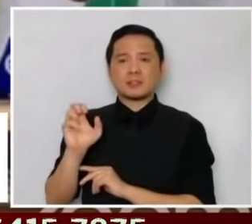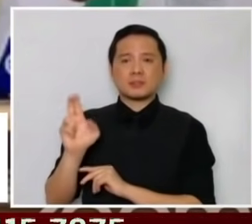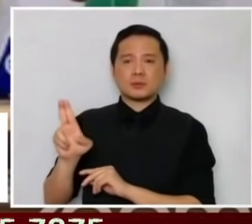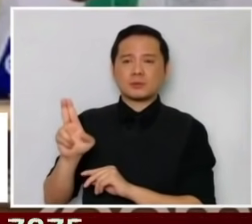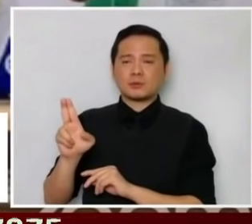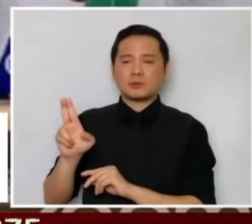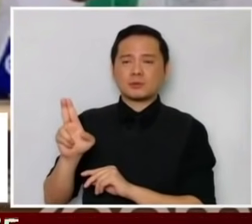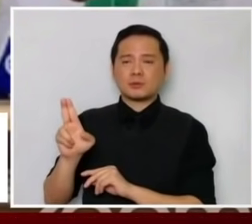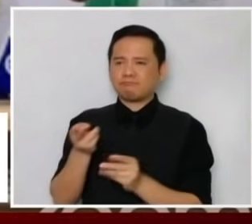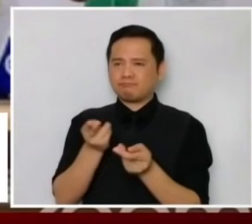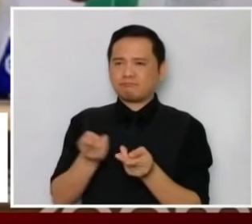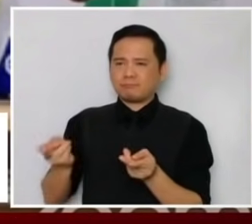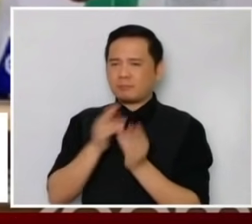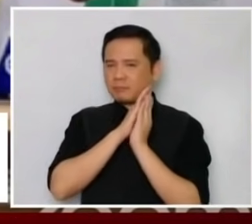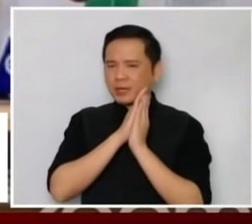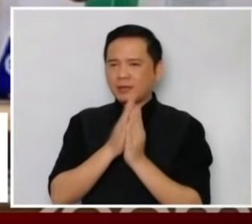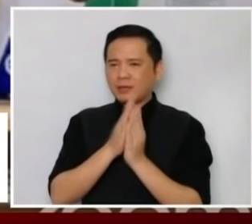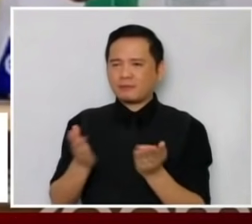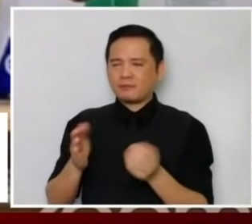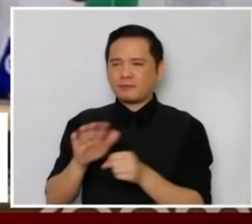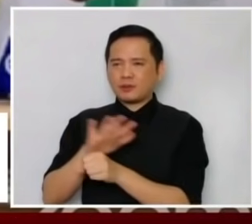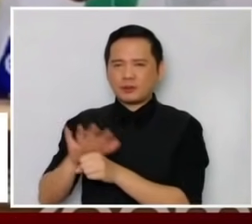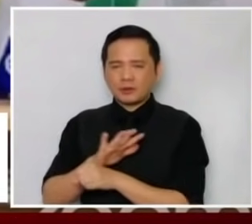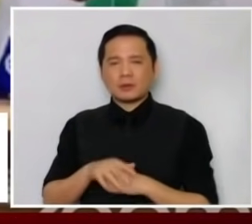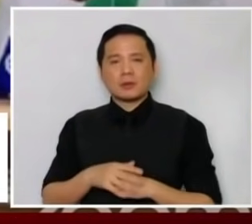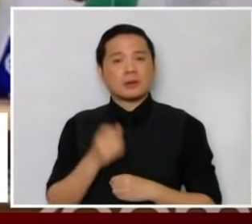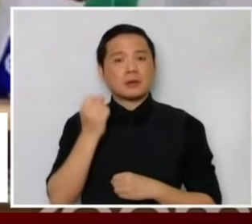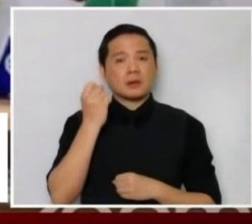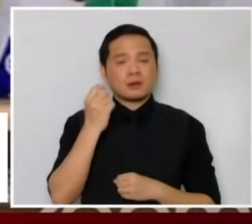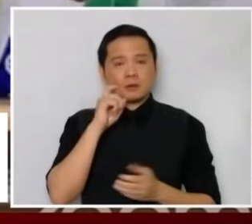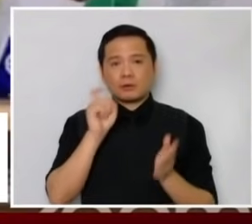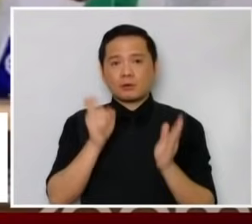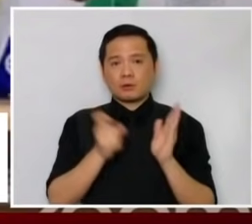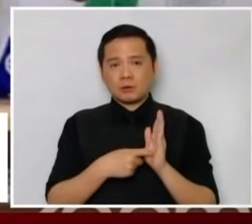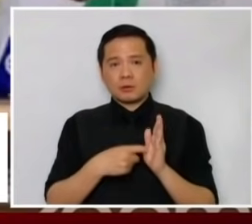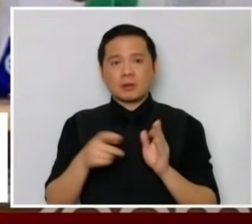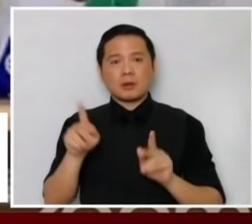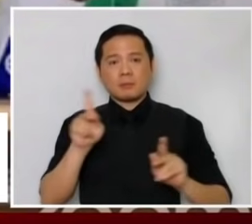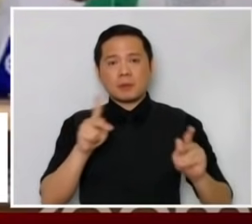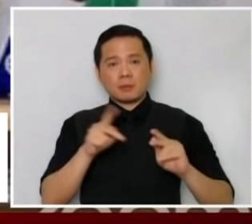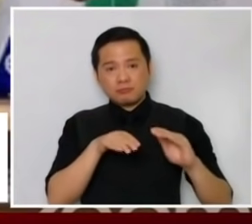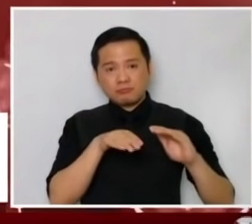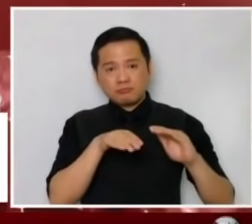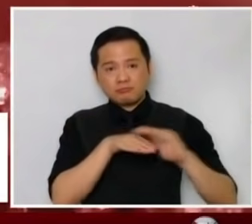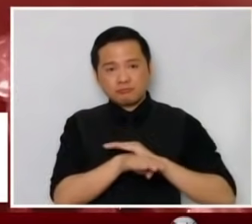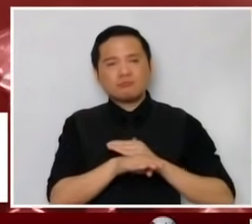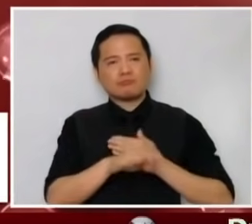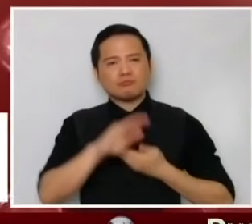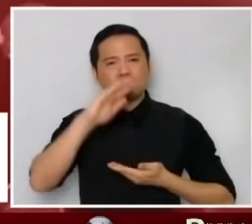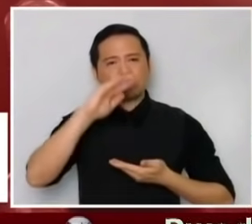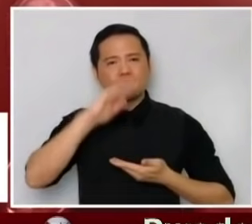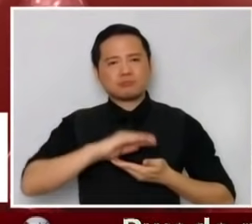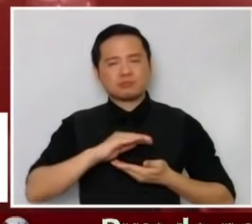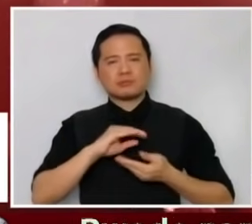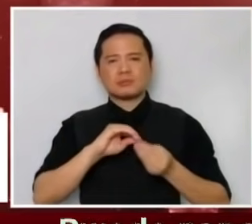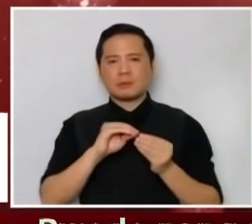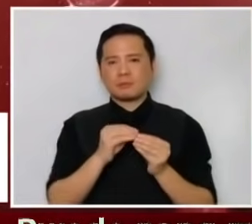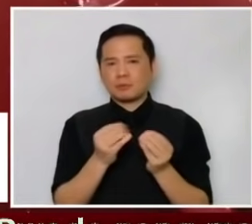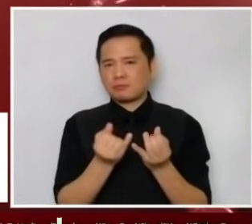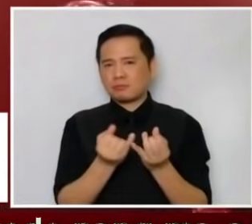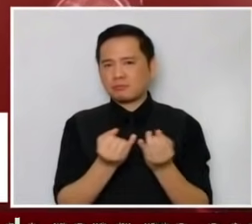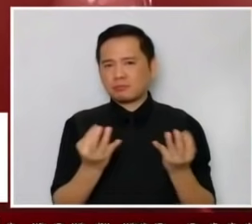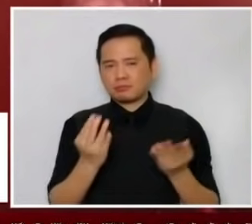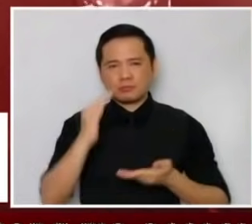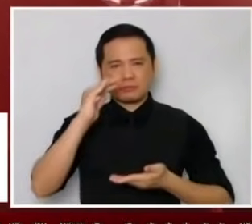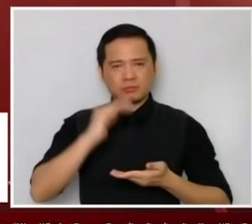na ho natin yung unti-unting pagbaba ng mga admissions natin sa ospital. And that is a good thing for all of us. Noong September 24,